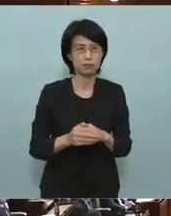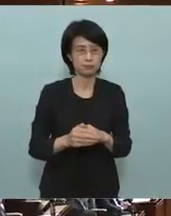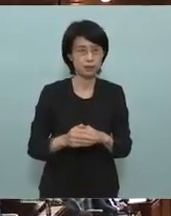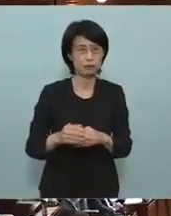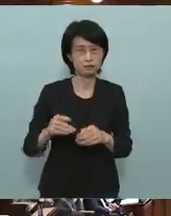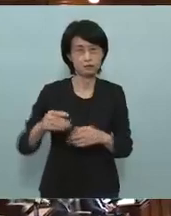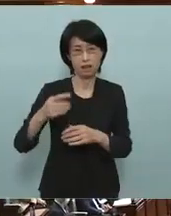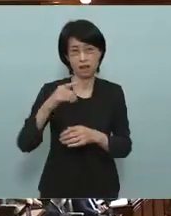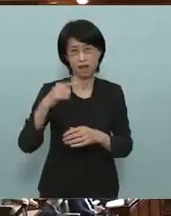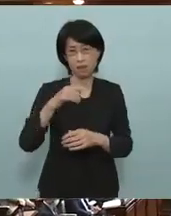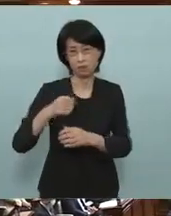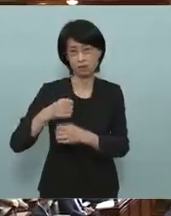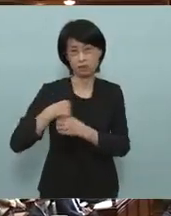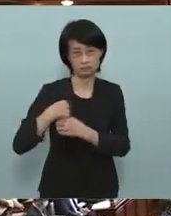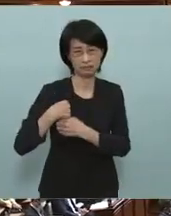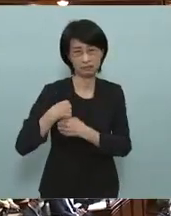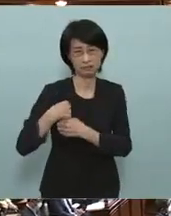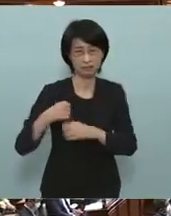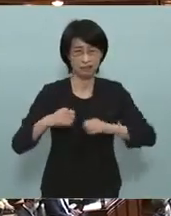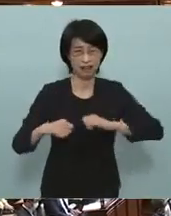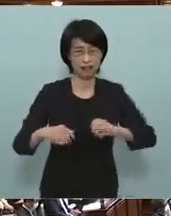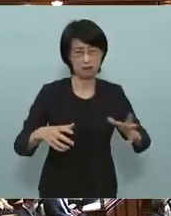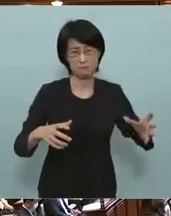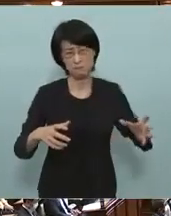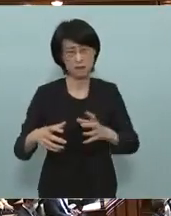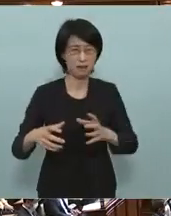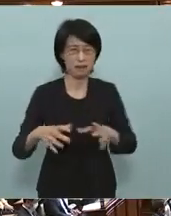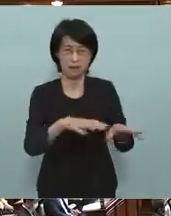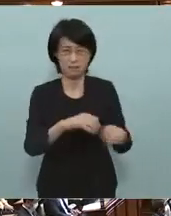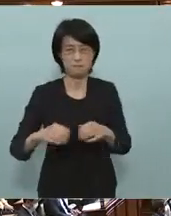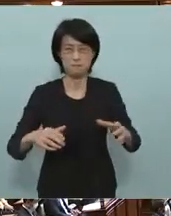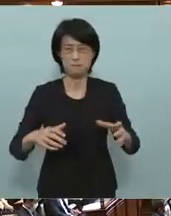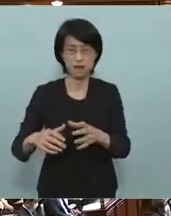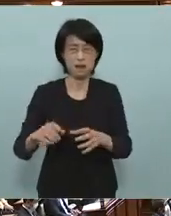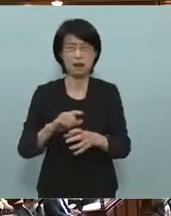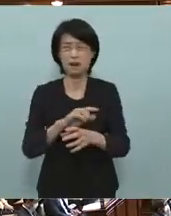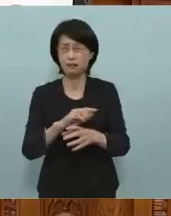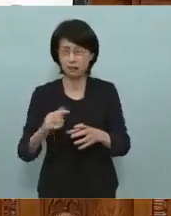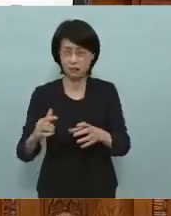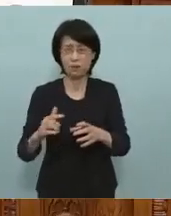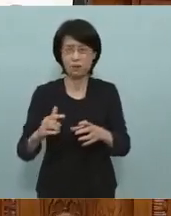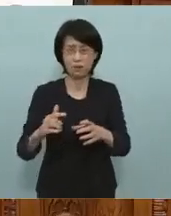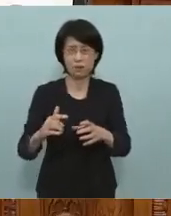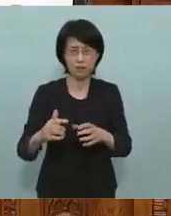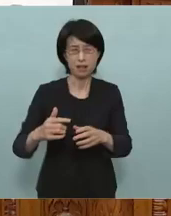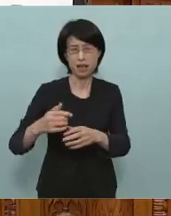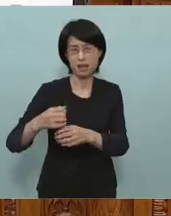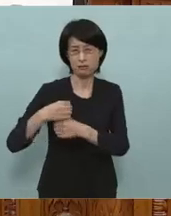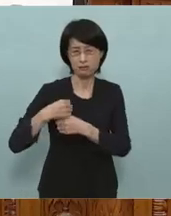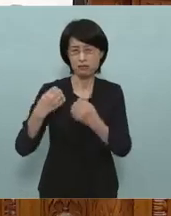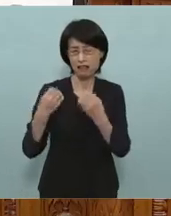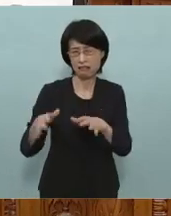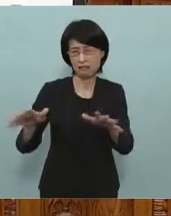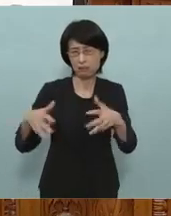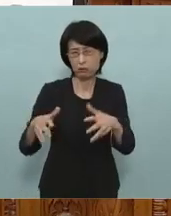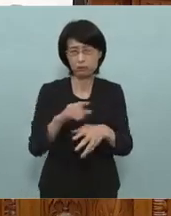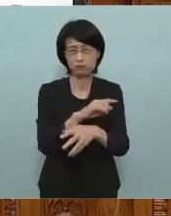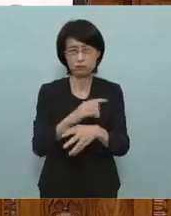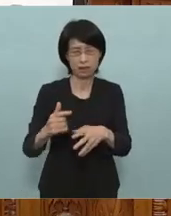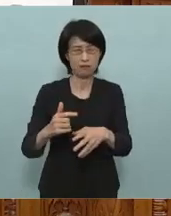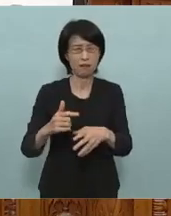や部分的動員例の発動により新局面に入ることが懸念される事態となってい